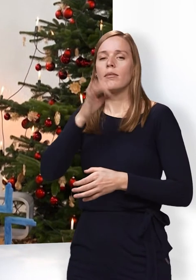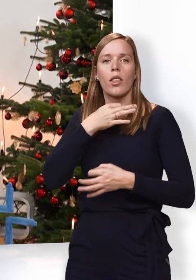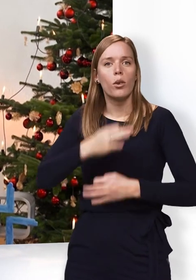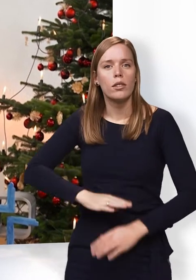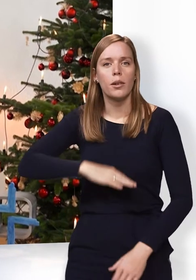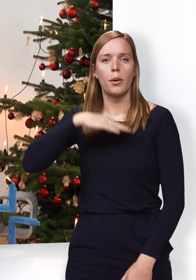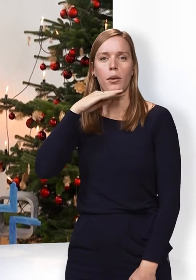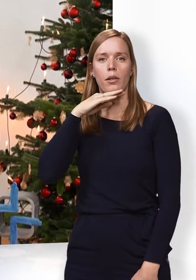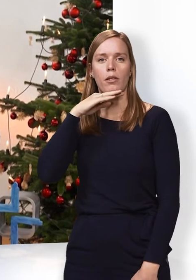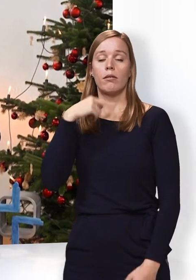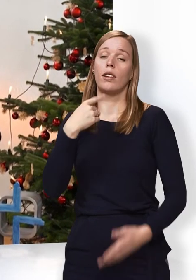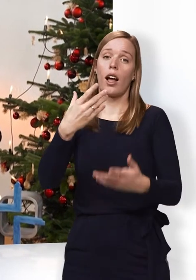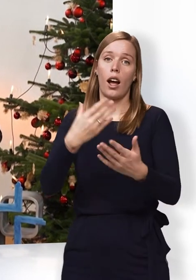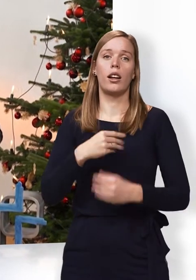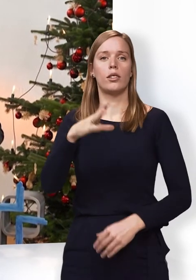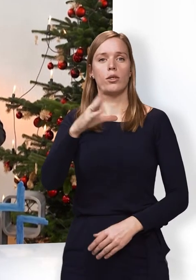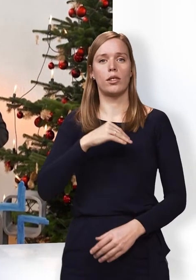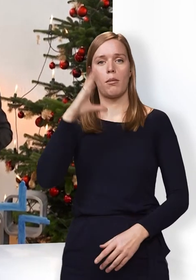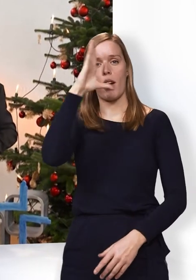ein, dass wir miteinander das Abendmahl feiern.